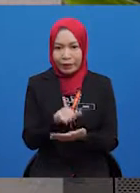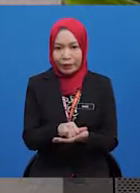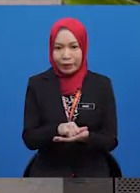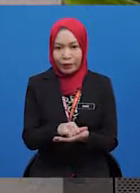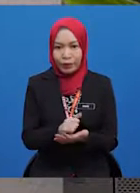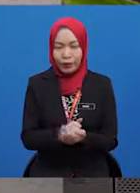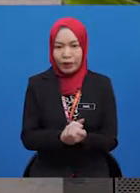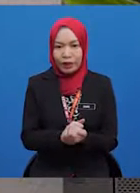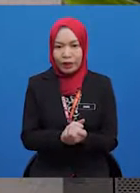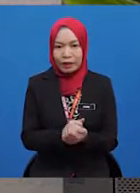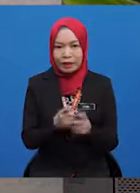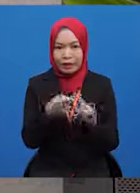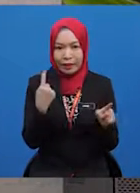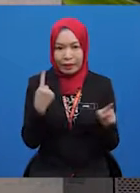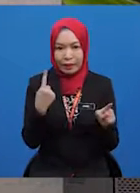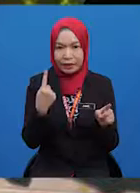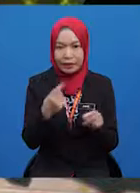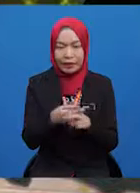segi penjenamaan.